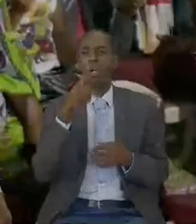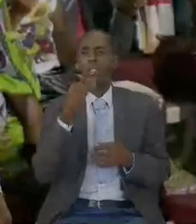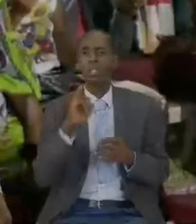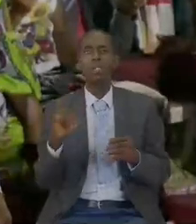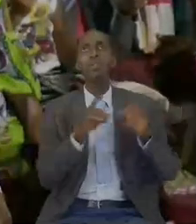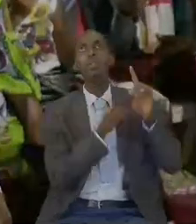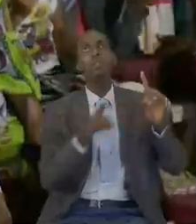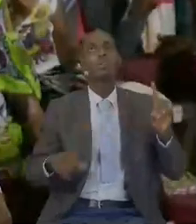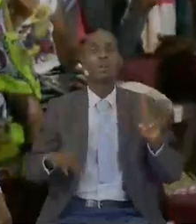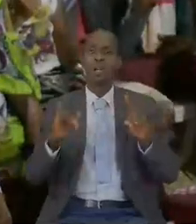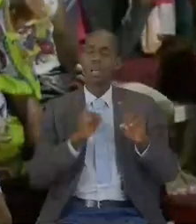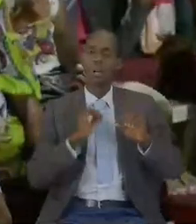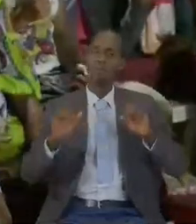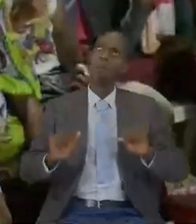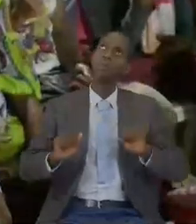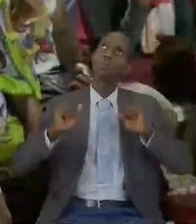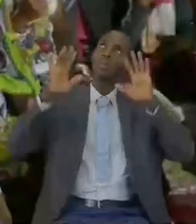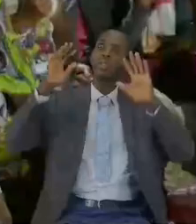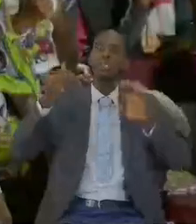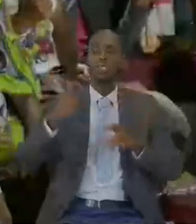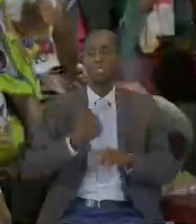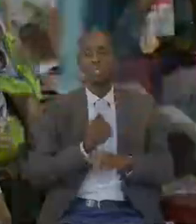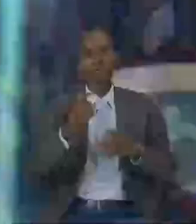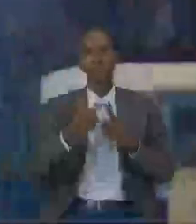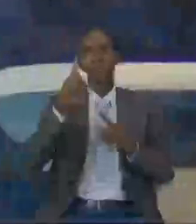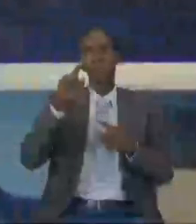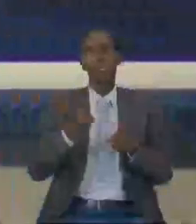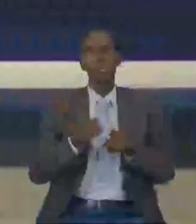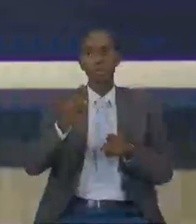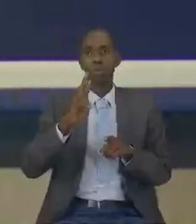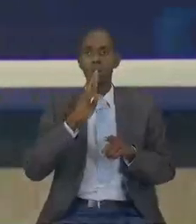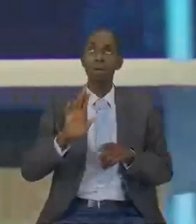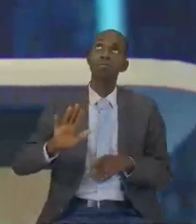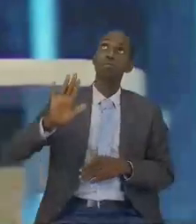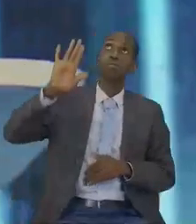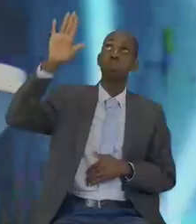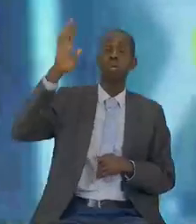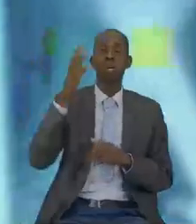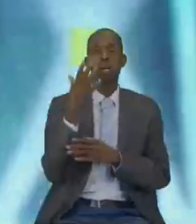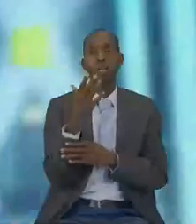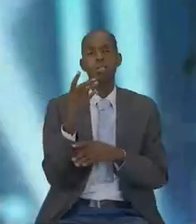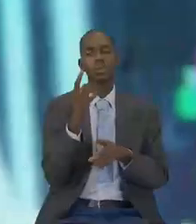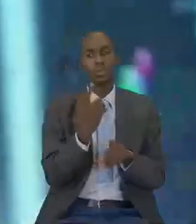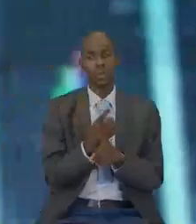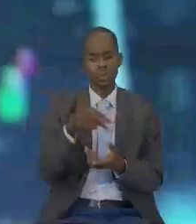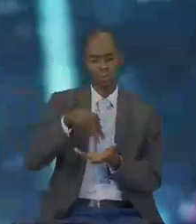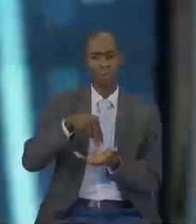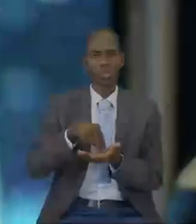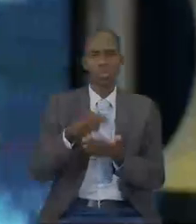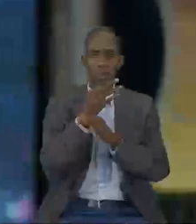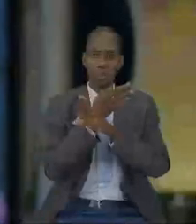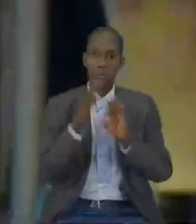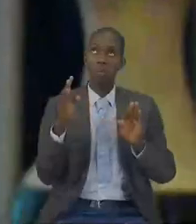d'octobre, Seigneur, je me donne à toi. Si tu lèves ta main, lève-toi, mets-toi debout, n'importe où tu